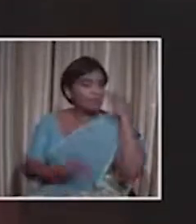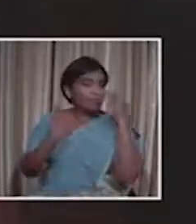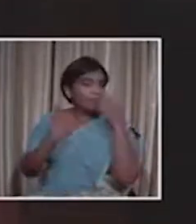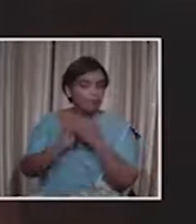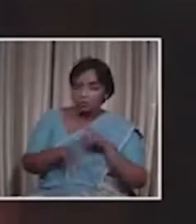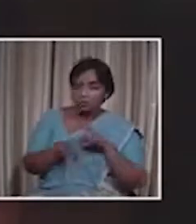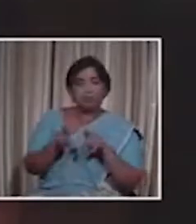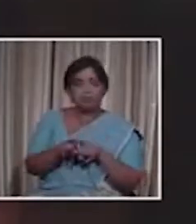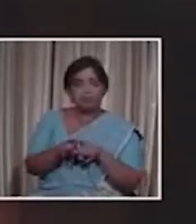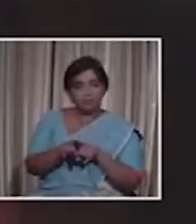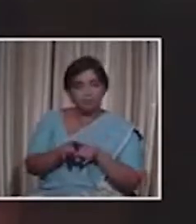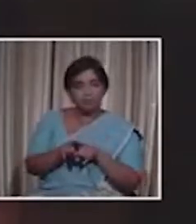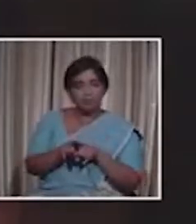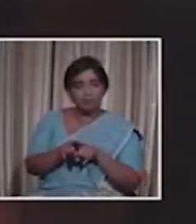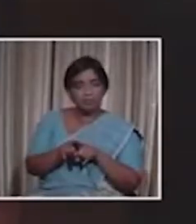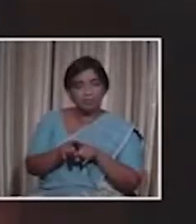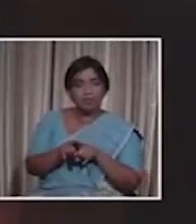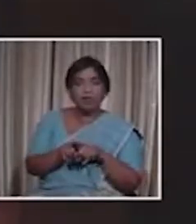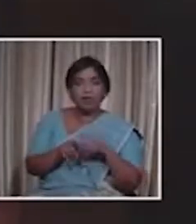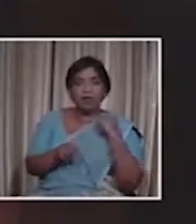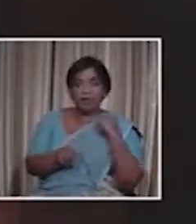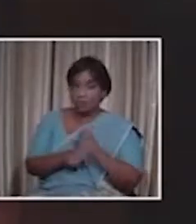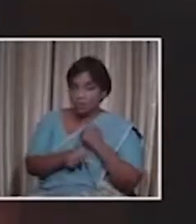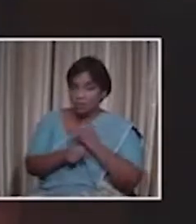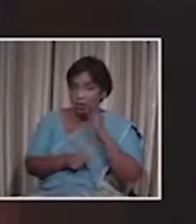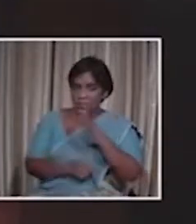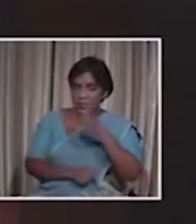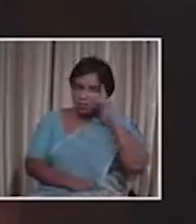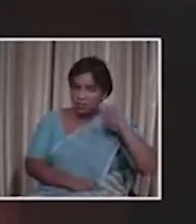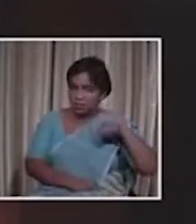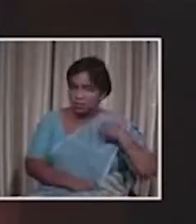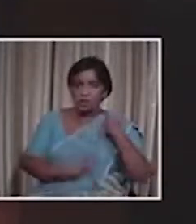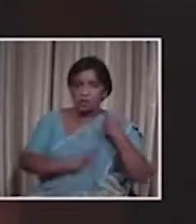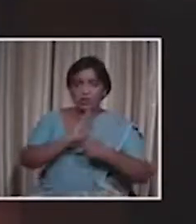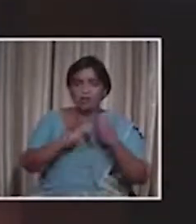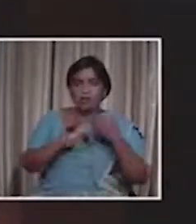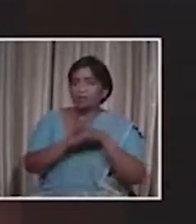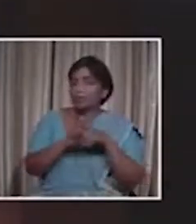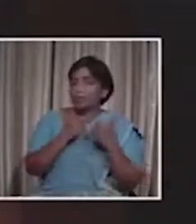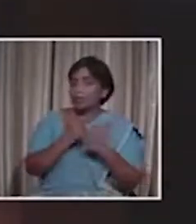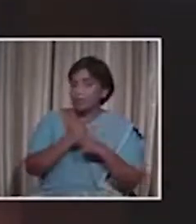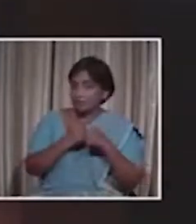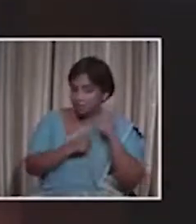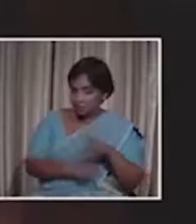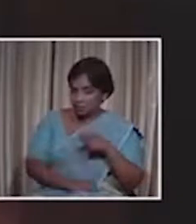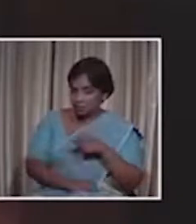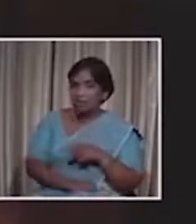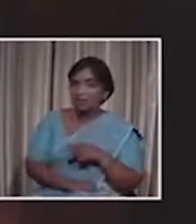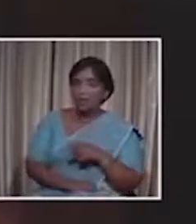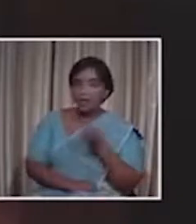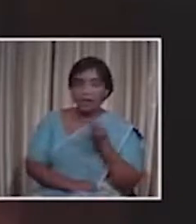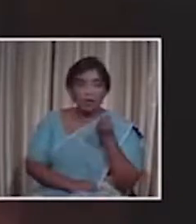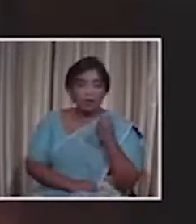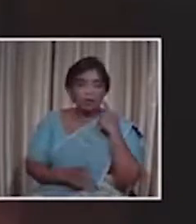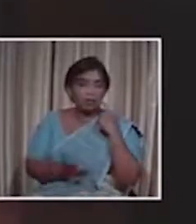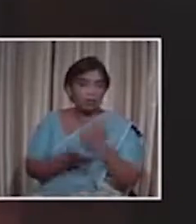தெரிவித்தார். ஆண்டு விசின் ஹிதாமதாம ரட்டத்துல நிர்மாணக்கல ஆர்த்திக அர்புதே